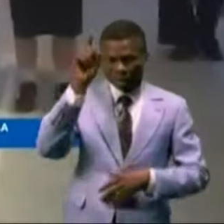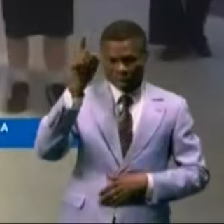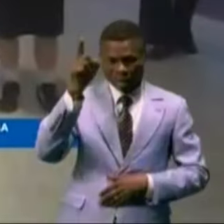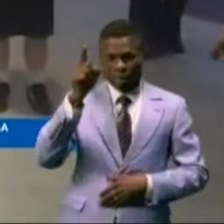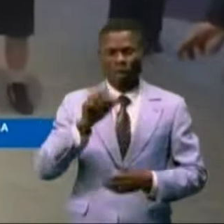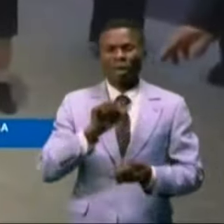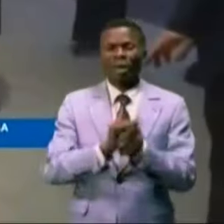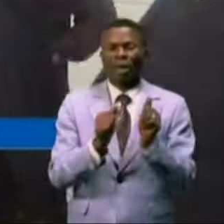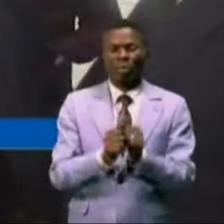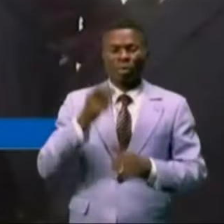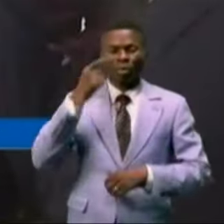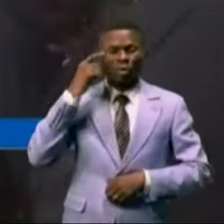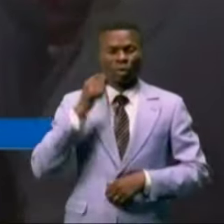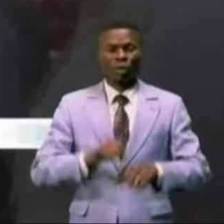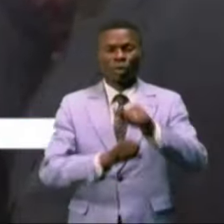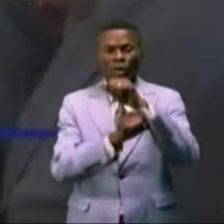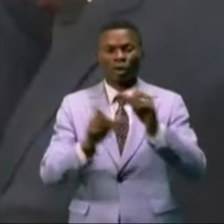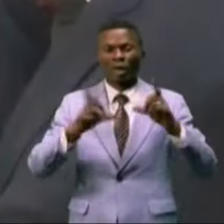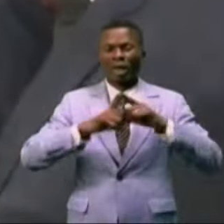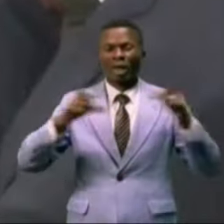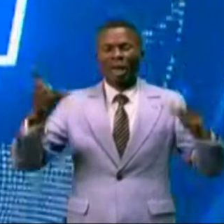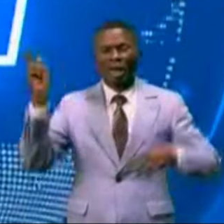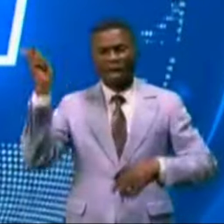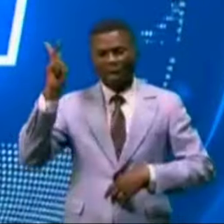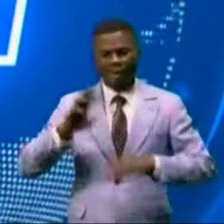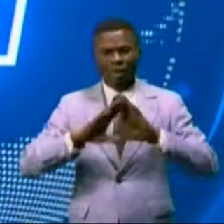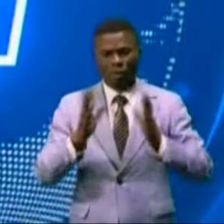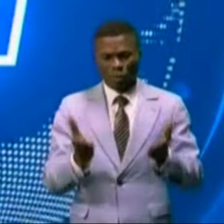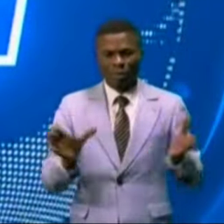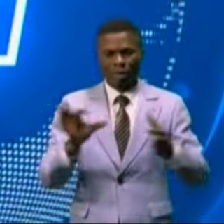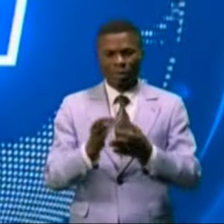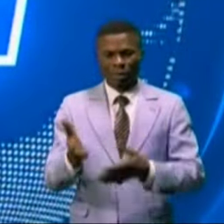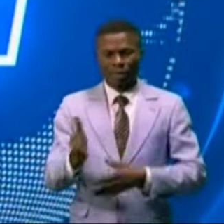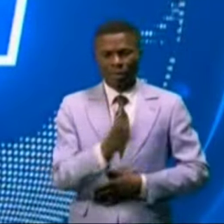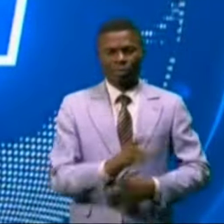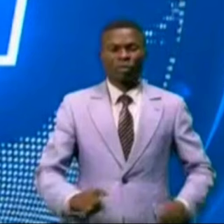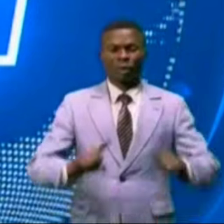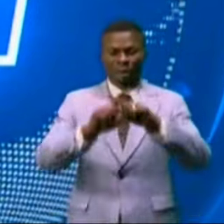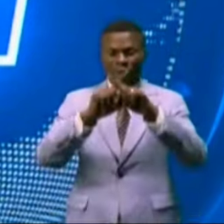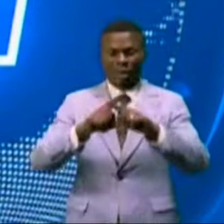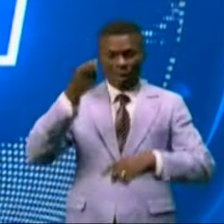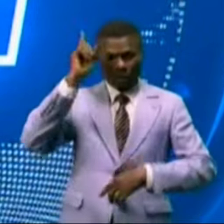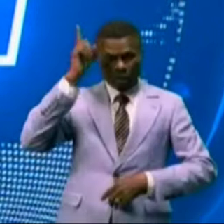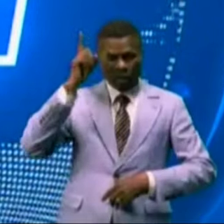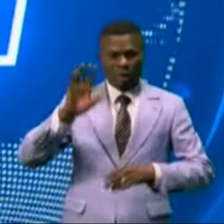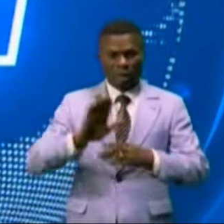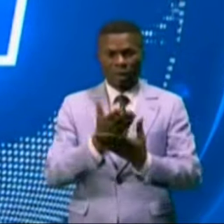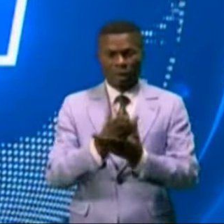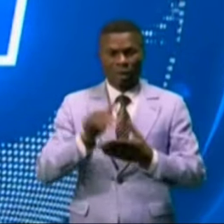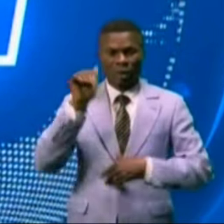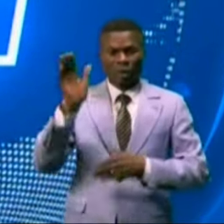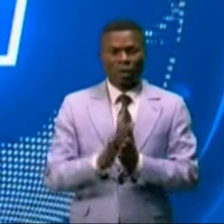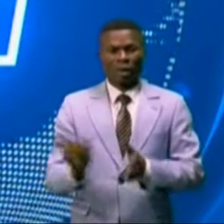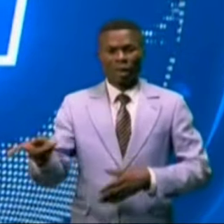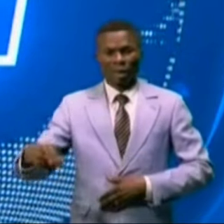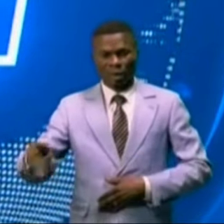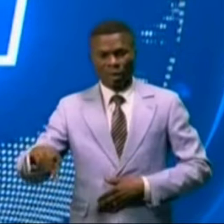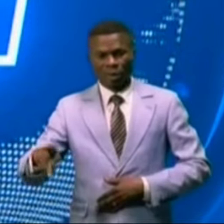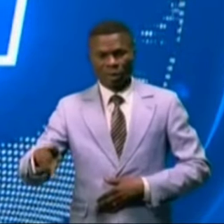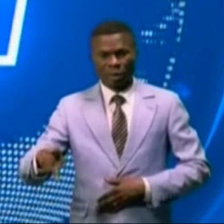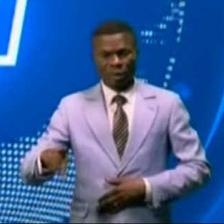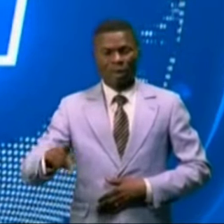de la Chine dans l'espace Grand Kasaï. Le conflit qui existait entre les directeurs